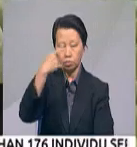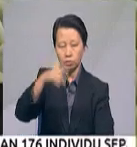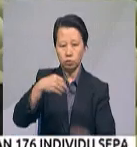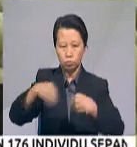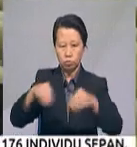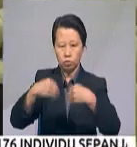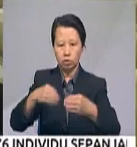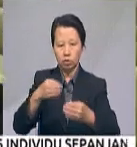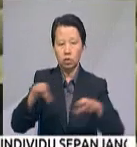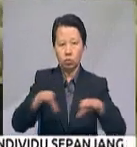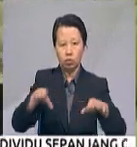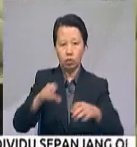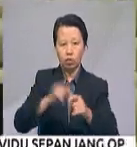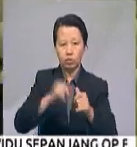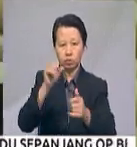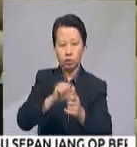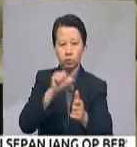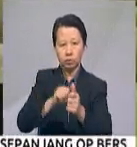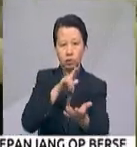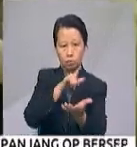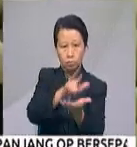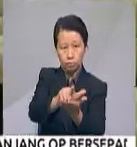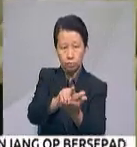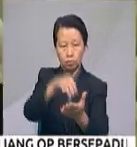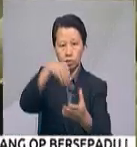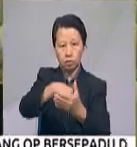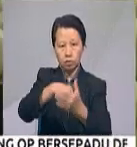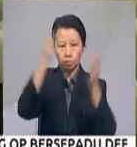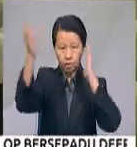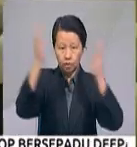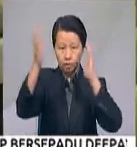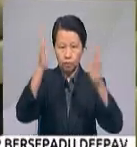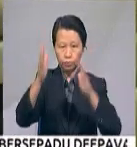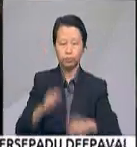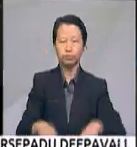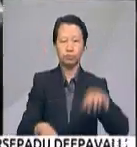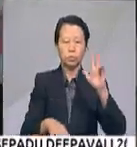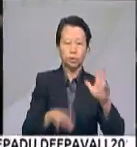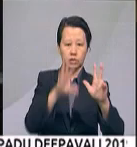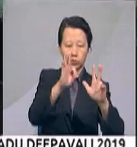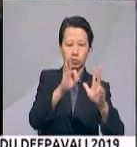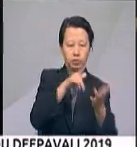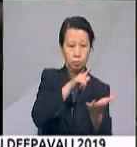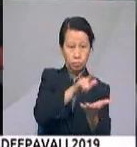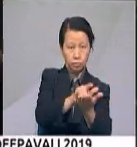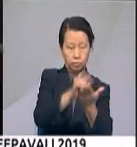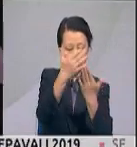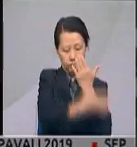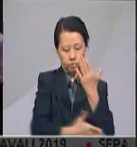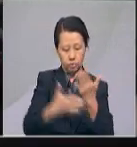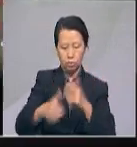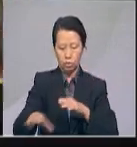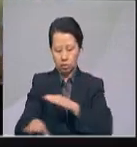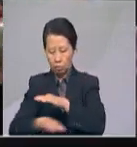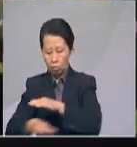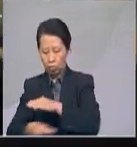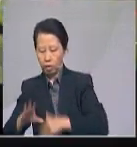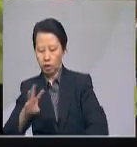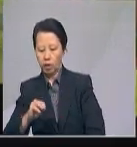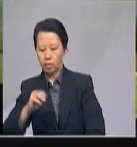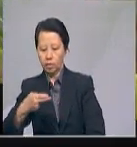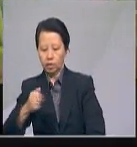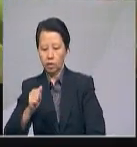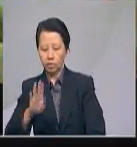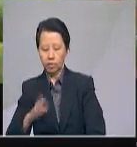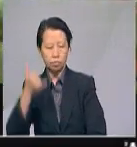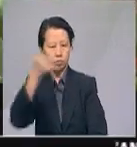produk buatan Malaysia di setiap lapangan terbang di negara ini. Sebanyak 39 lapangan terbang di bawah seliaan MAHB